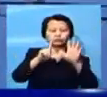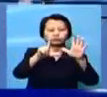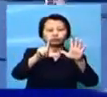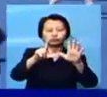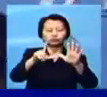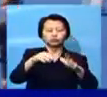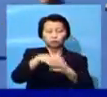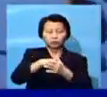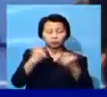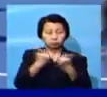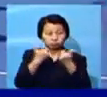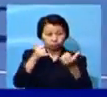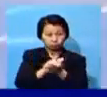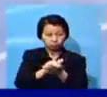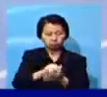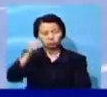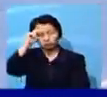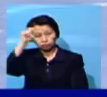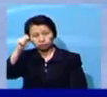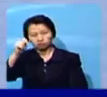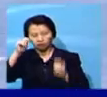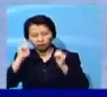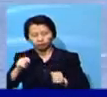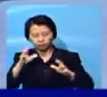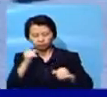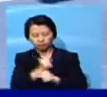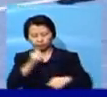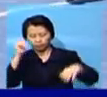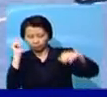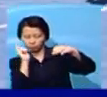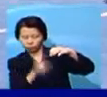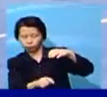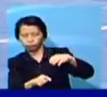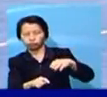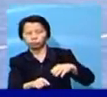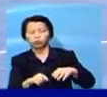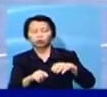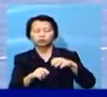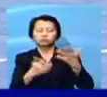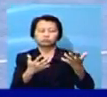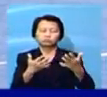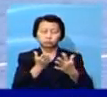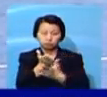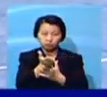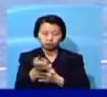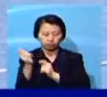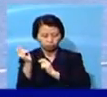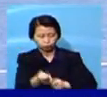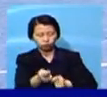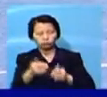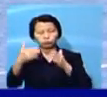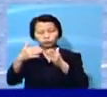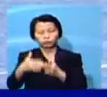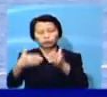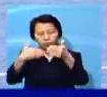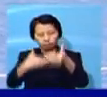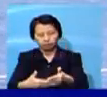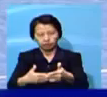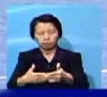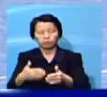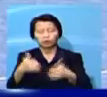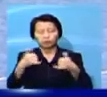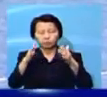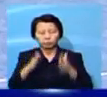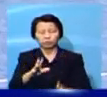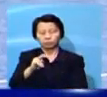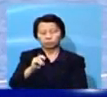dalam perlawanan tersebut Terengganu hanya mampu memperolehi jaringan pada babak suku ketiga perlawanan menerusi pukulan sudut penalti pemain n